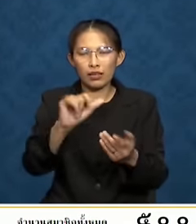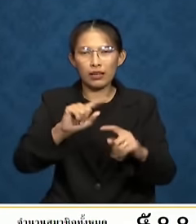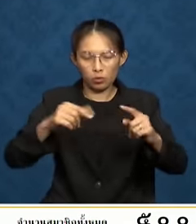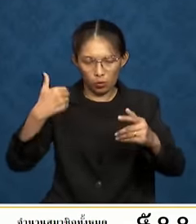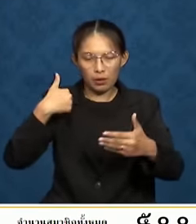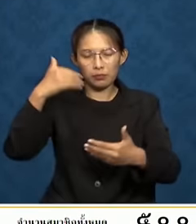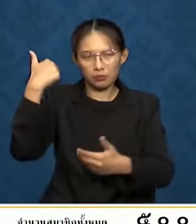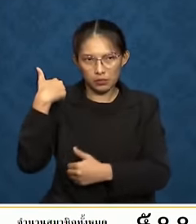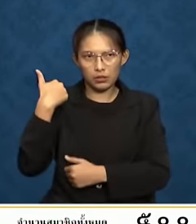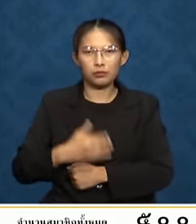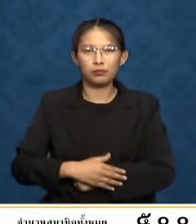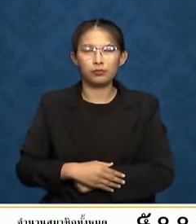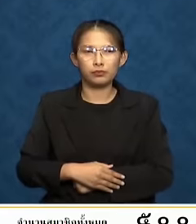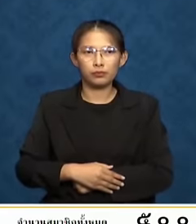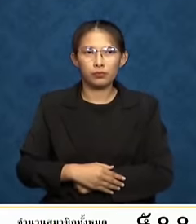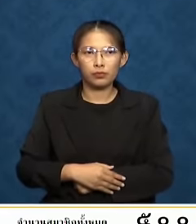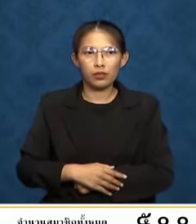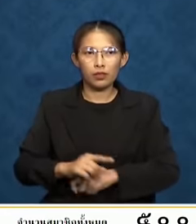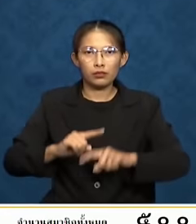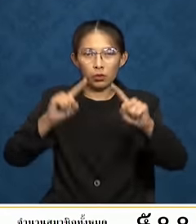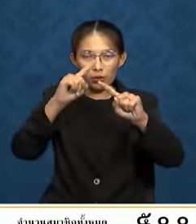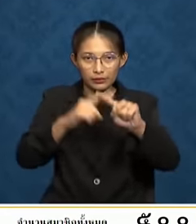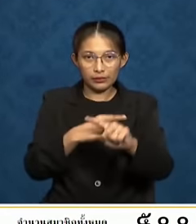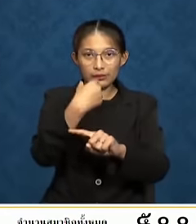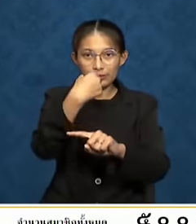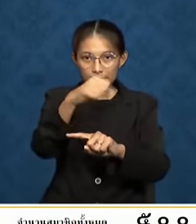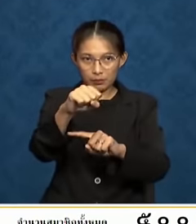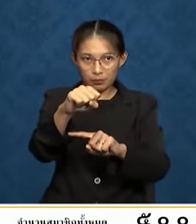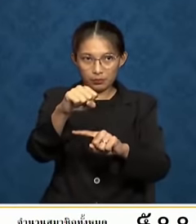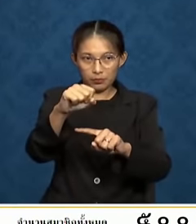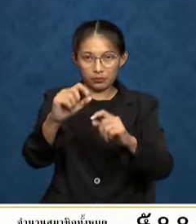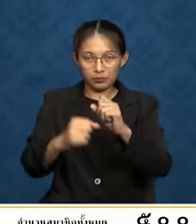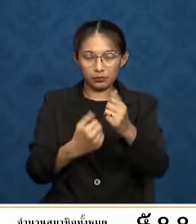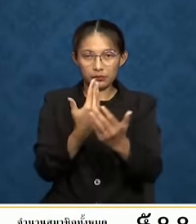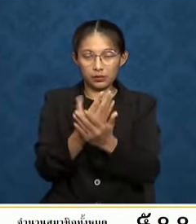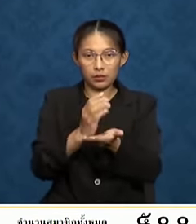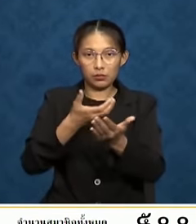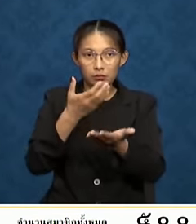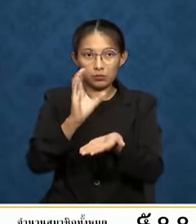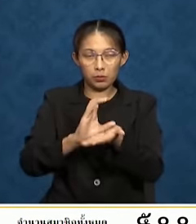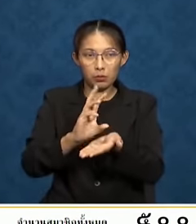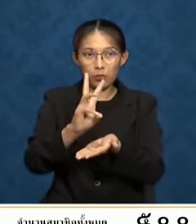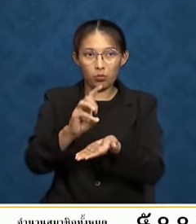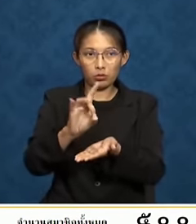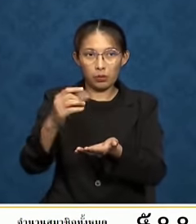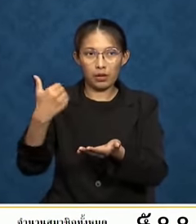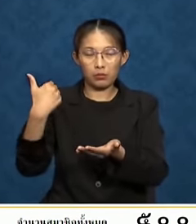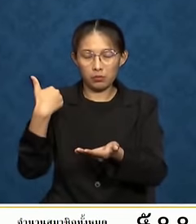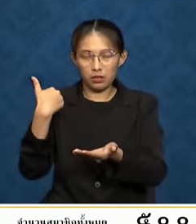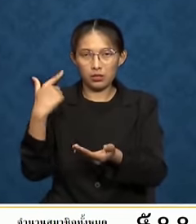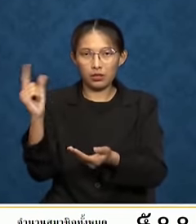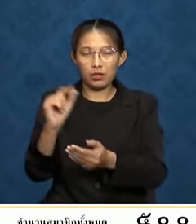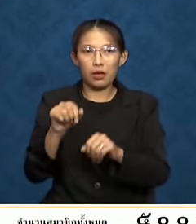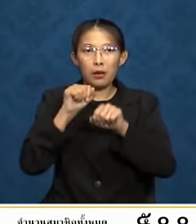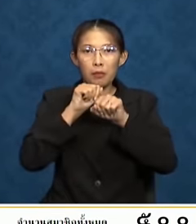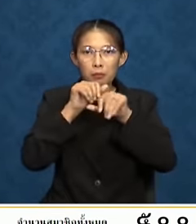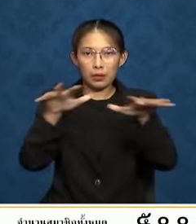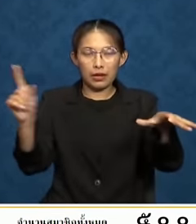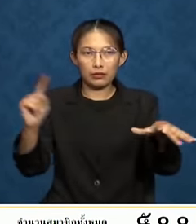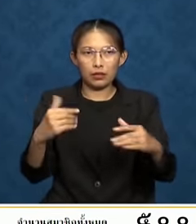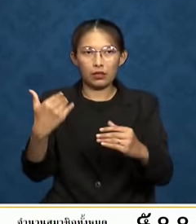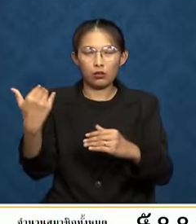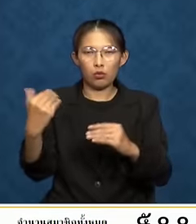แผนแต่ว่าตุลาคมงบ 68ออกตุลาคมนะท่านเริ่มดูเลยจะมีประกาศคนเข้าสู่